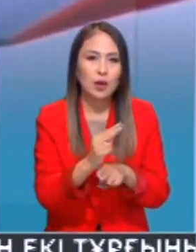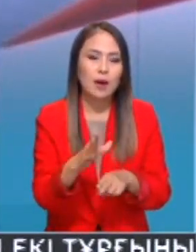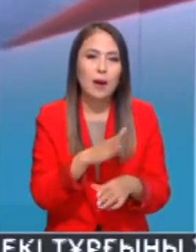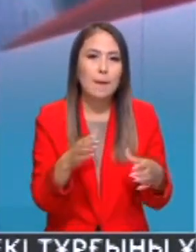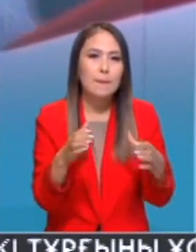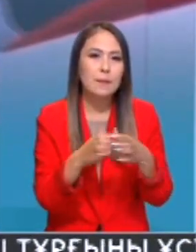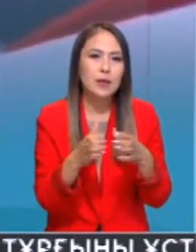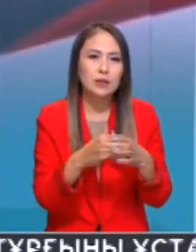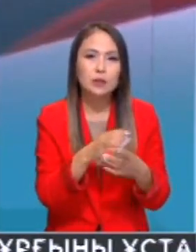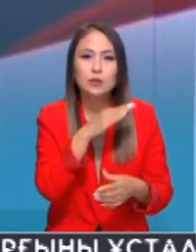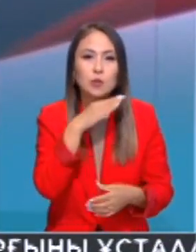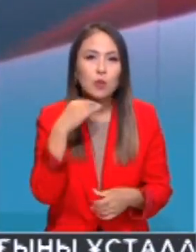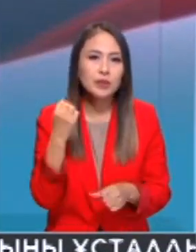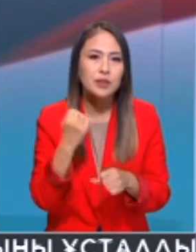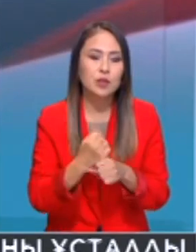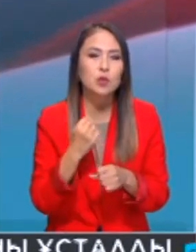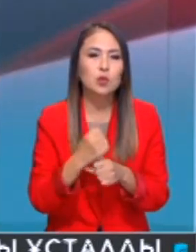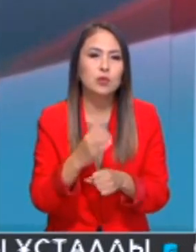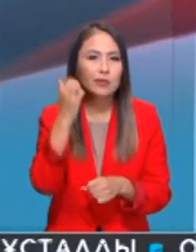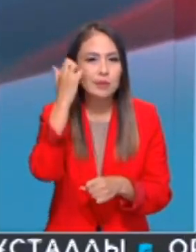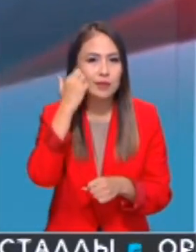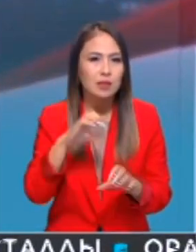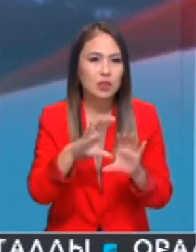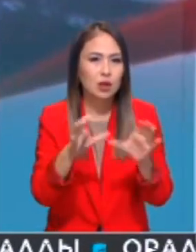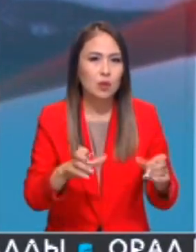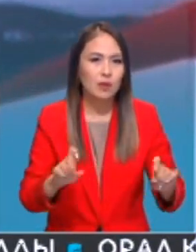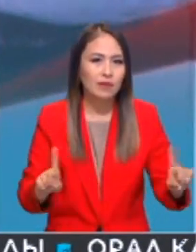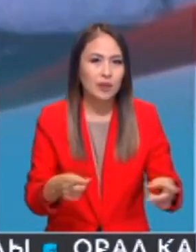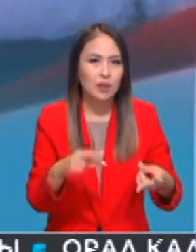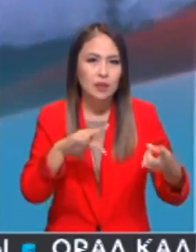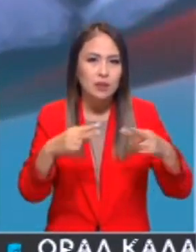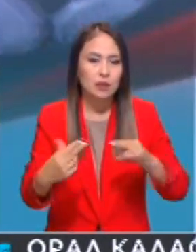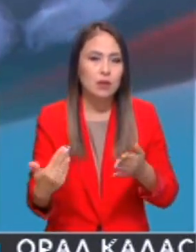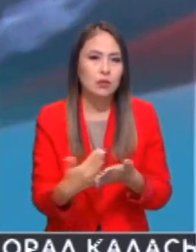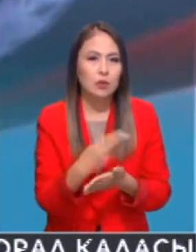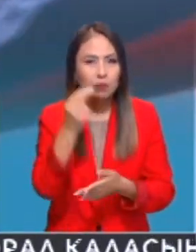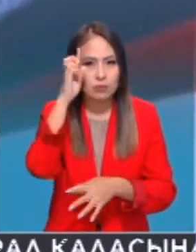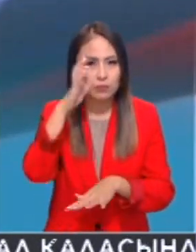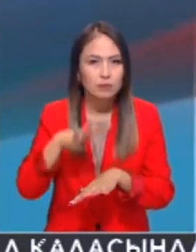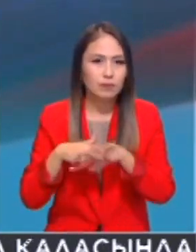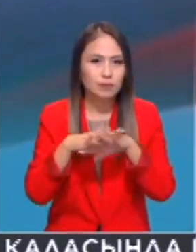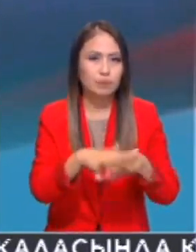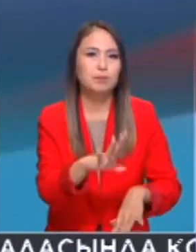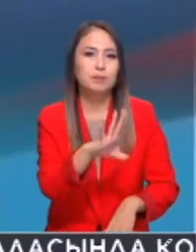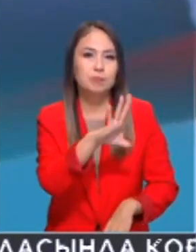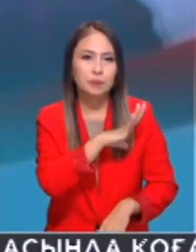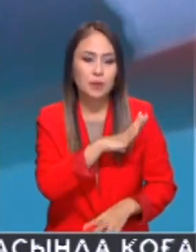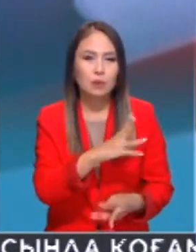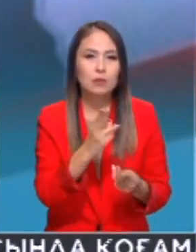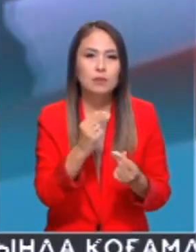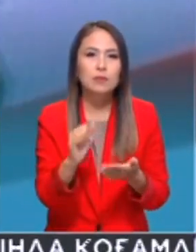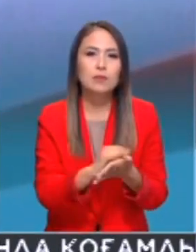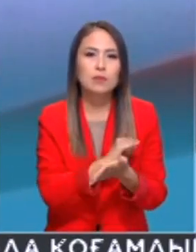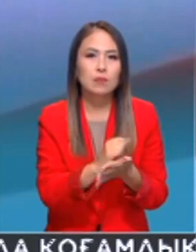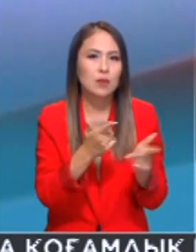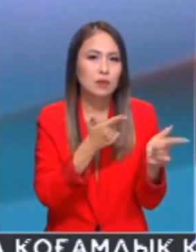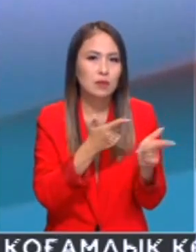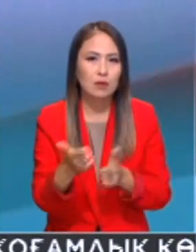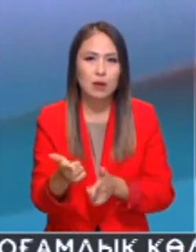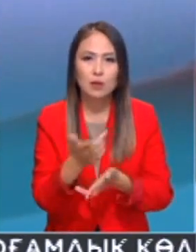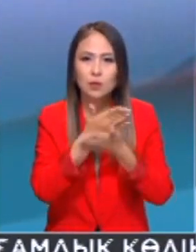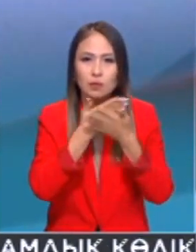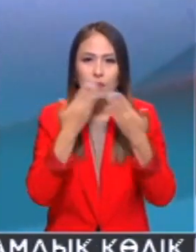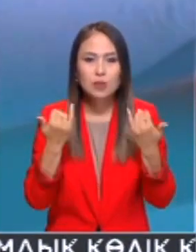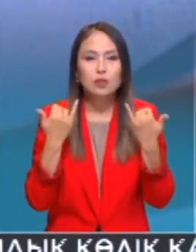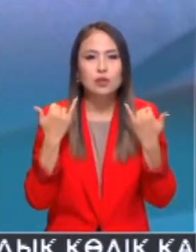жауапты компания құлықсыз. Ескірген су желерін жаңартуға қазынадан қаржы бөлінген, бірақ құжат дайын емес. Ал